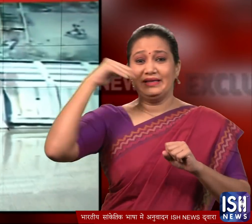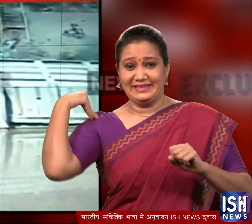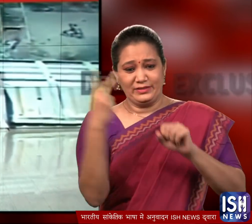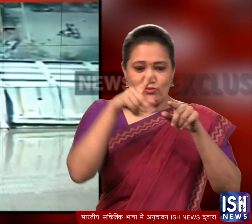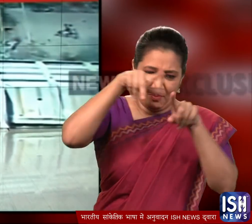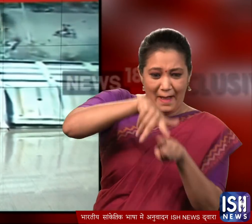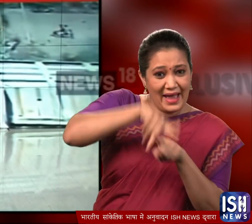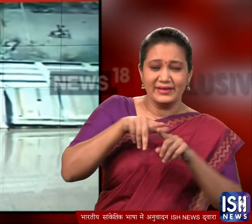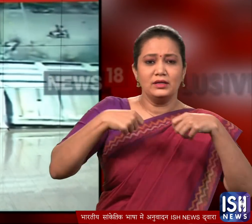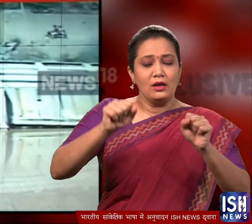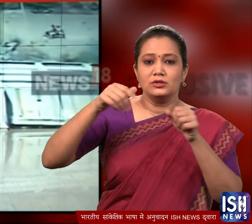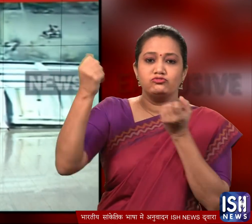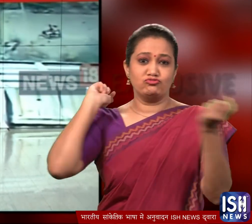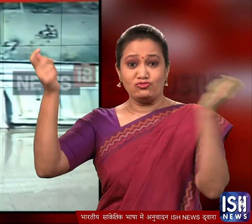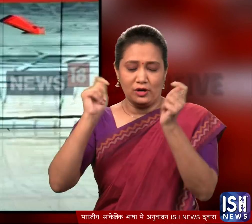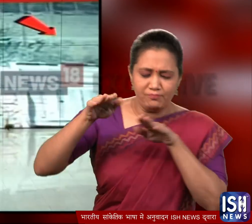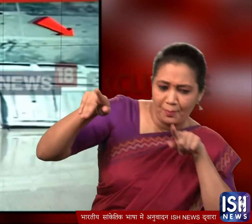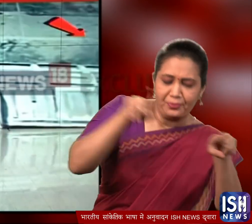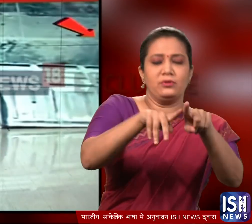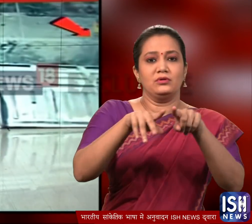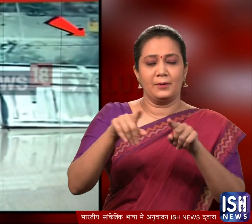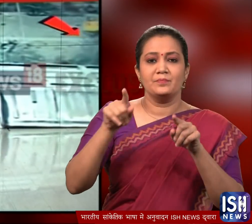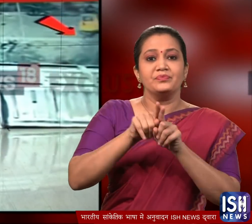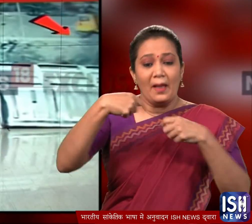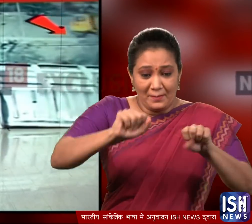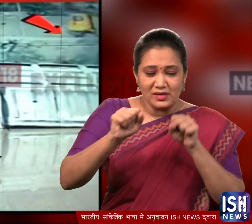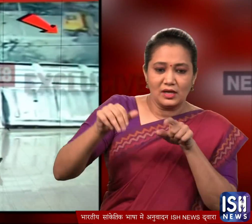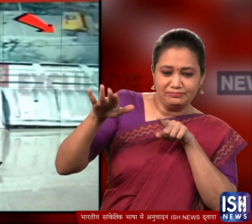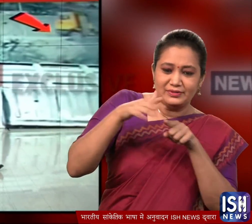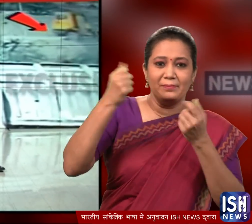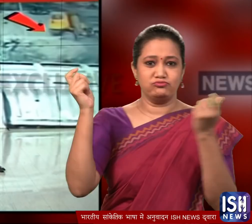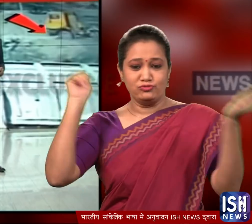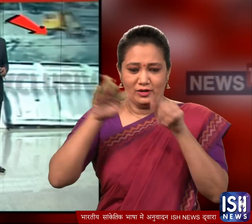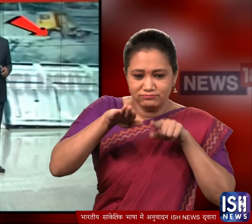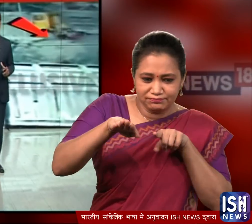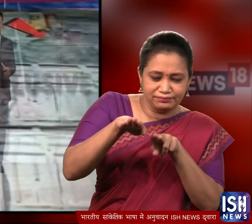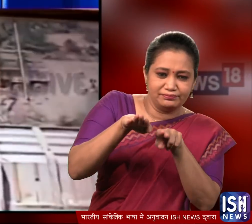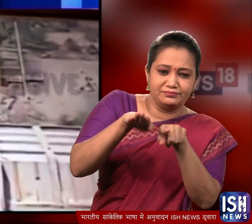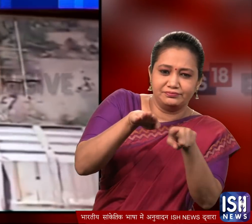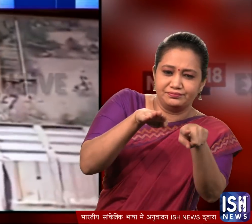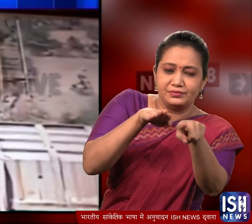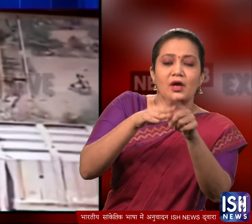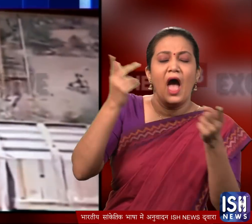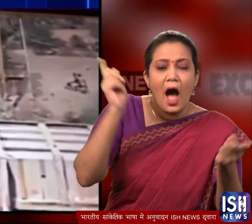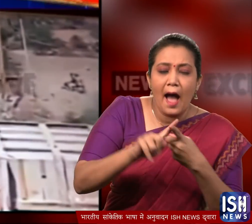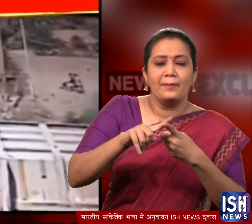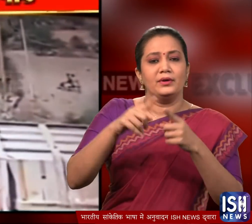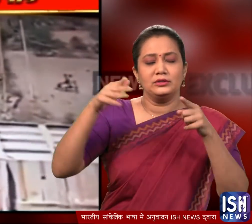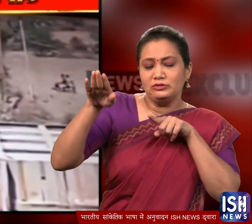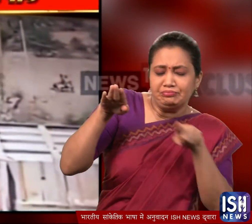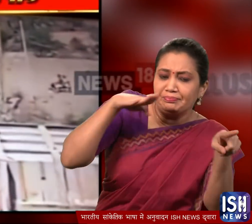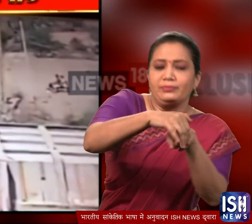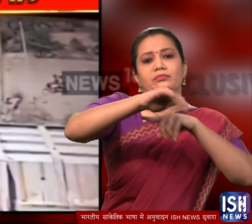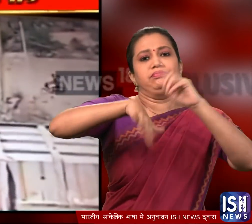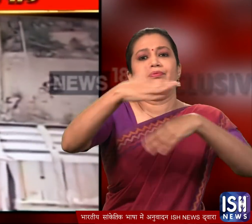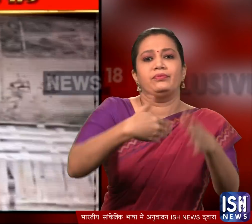भाई बहन एक ट्रक के नीचे आ गए। बताया गया कि मोटरसाइकिल सवार ने ट्रक को ओवरटेक करने की कोशिश की, लेकिन तभी वो मोटरसाइकिल